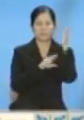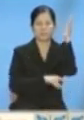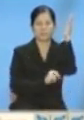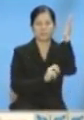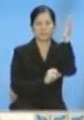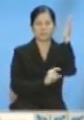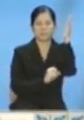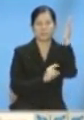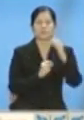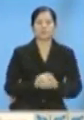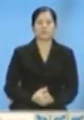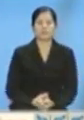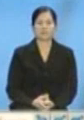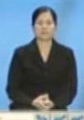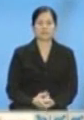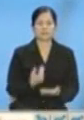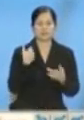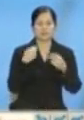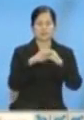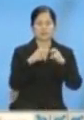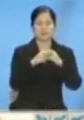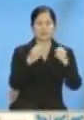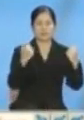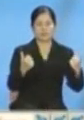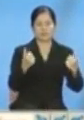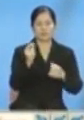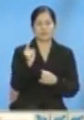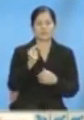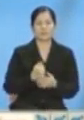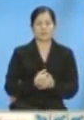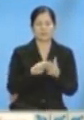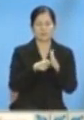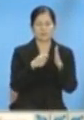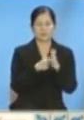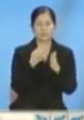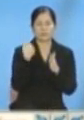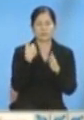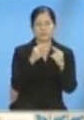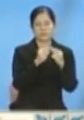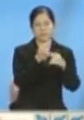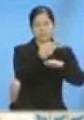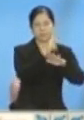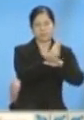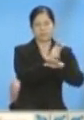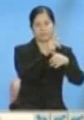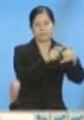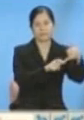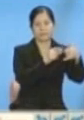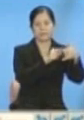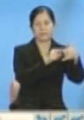ชที่มีปัญหาอยู่ในขณะนี้เพราะการดำเนินการในฐานะหน้าที่ท่านประธ